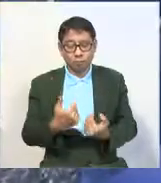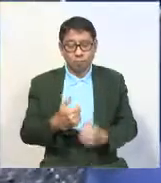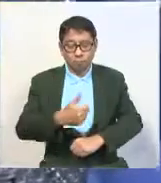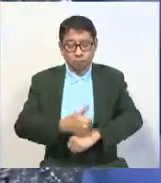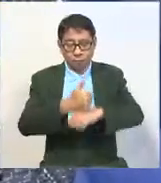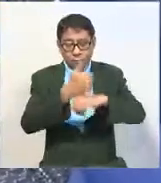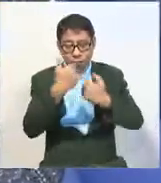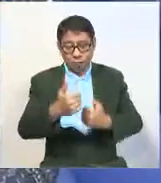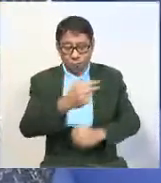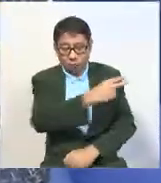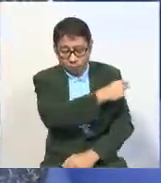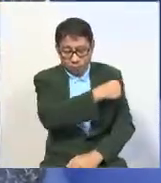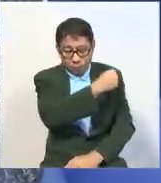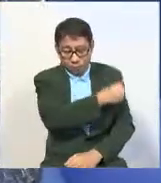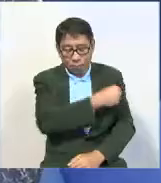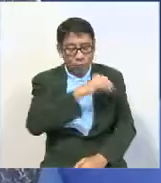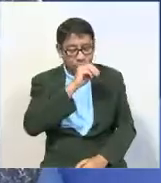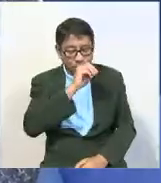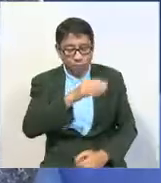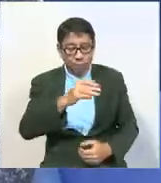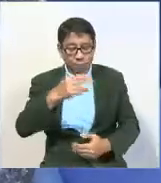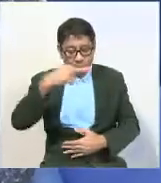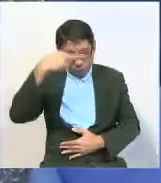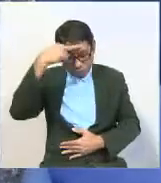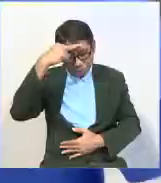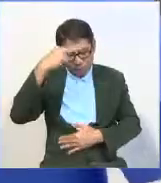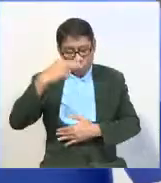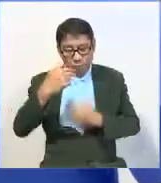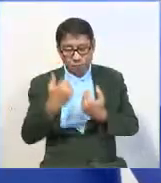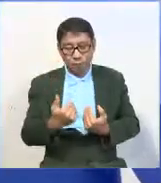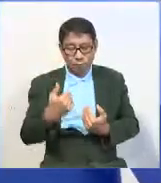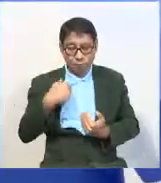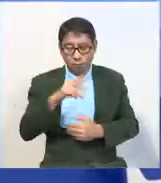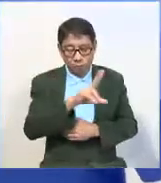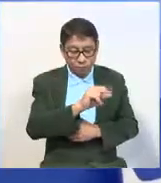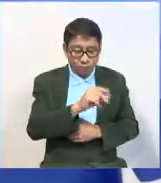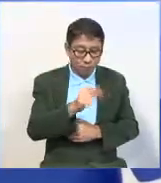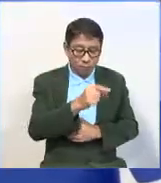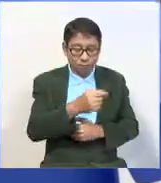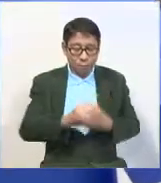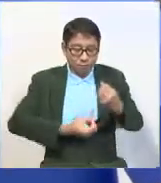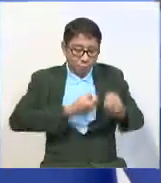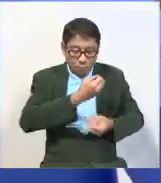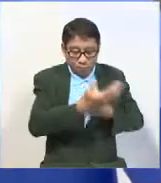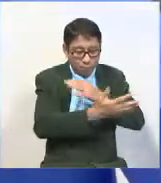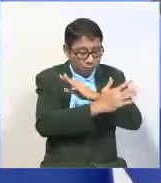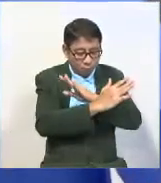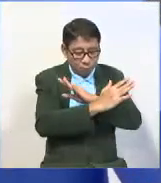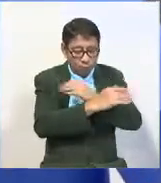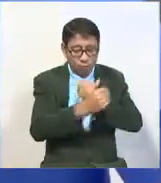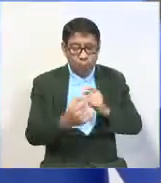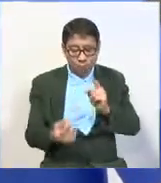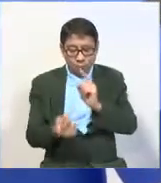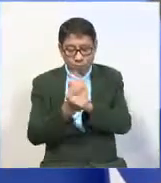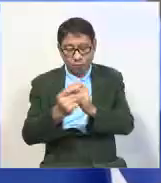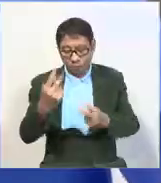โรงพยาบาลสมเด็จพระยุพราชท่าบ่อบอกว่าโรคนิ้วในถุงน้ำดีร้อยละ30เนี่ยจะไม่แสดงอาการแต่จะพบก็ต่อเมื่อมี